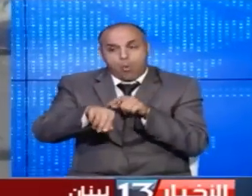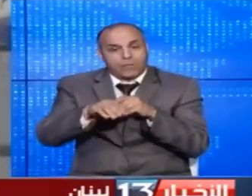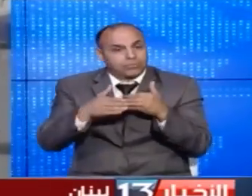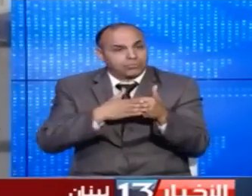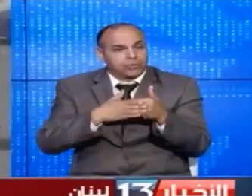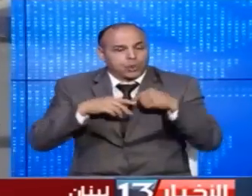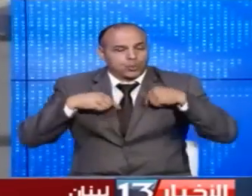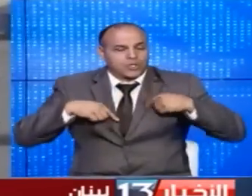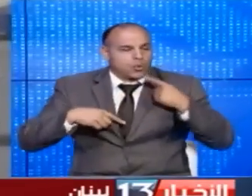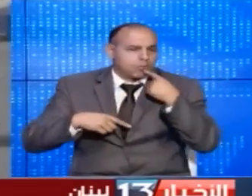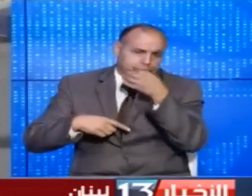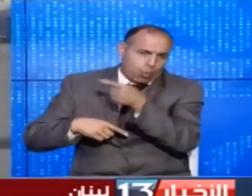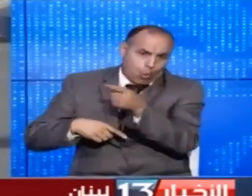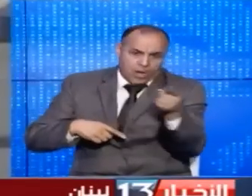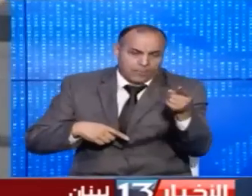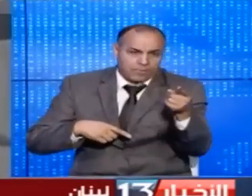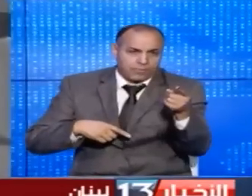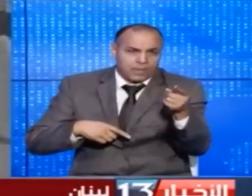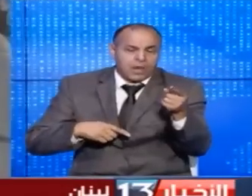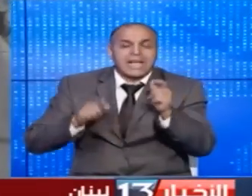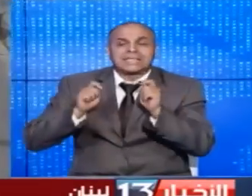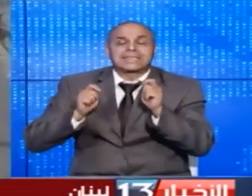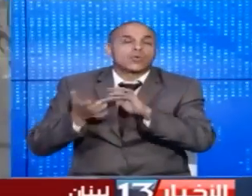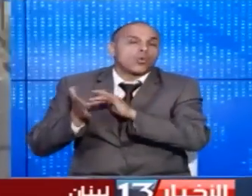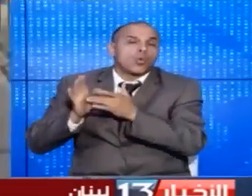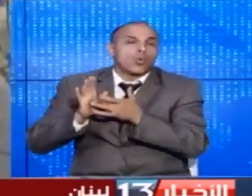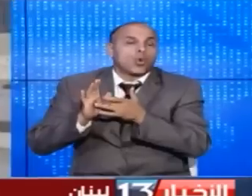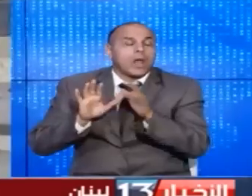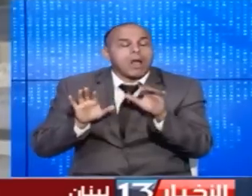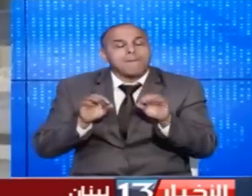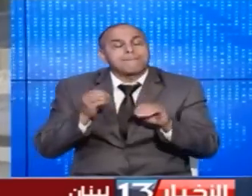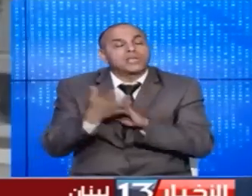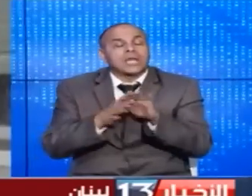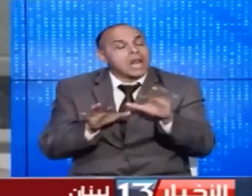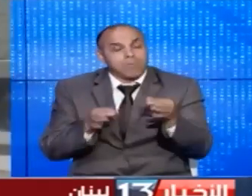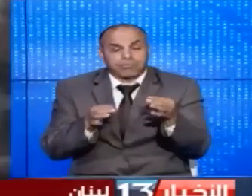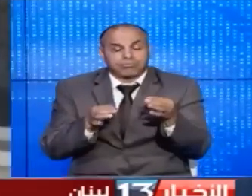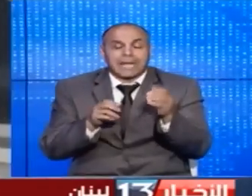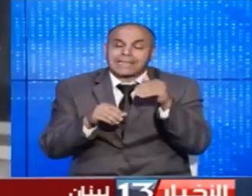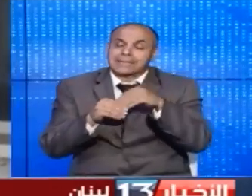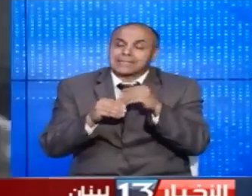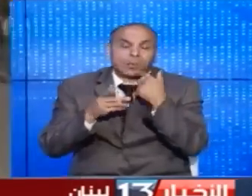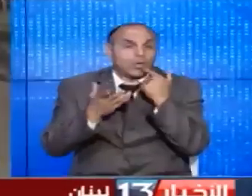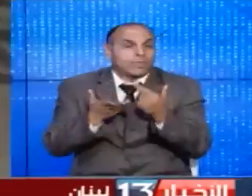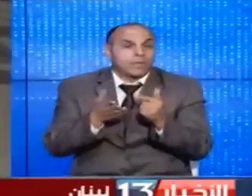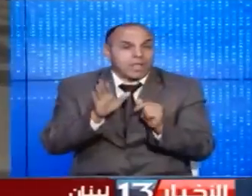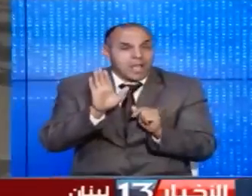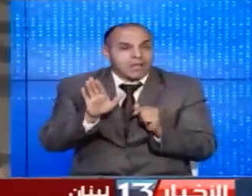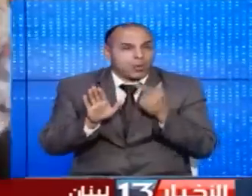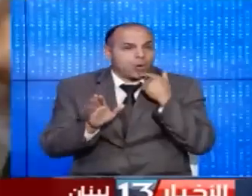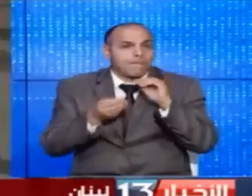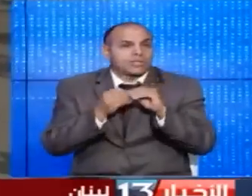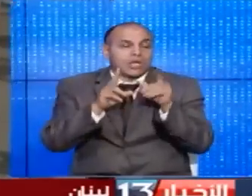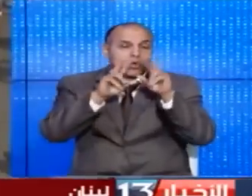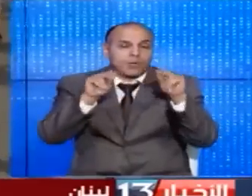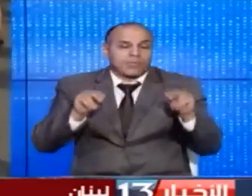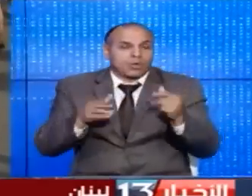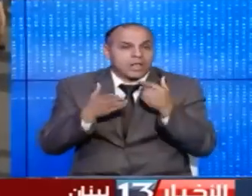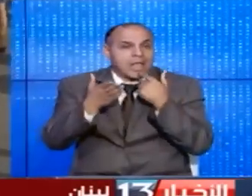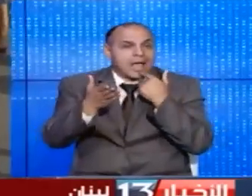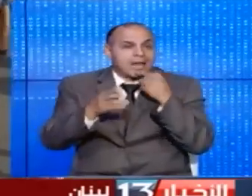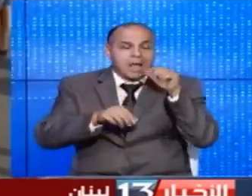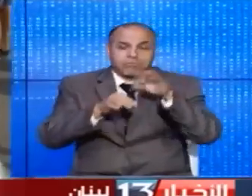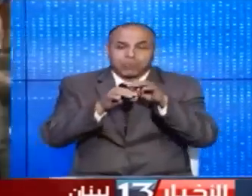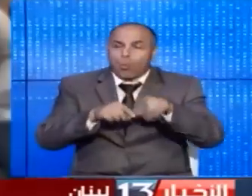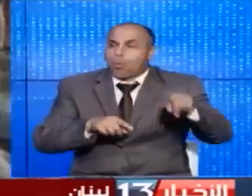منحها رئيس الوزراء سعد الحريري للقوى السياسية لإيجاد مخرج للأزمة الاقتصادية التي تردى فيها لبنان، فإن